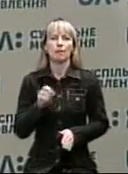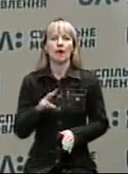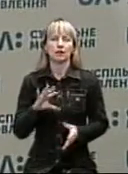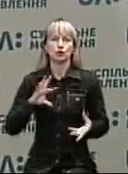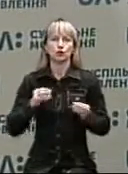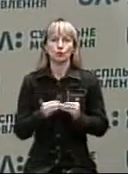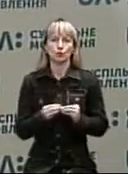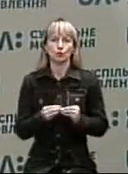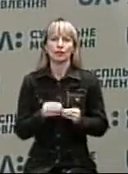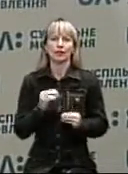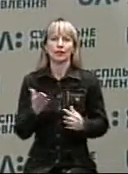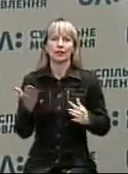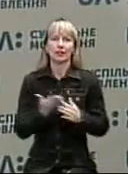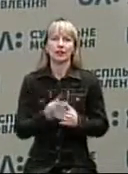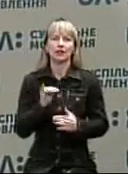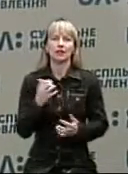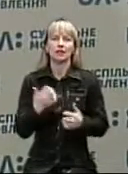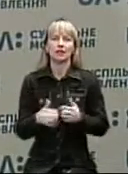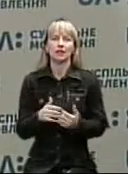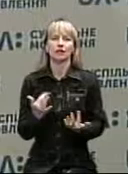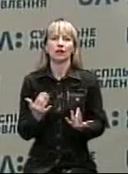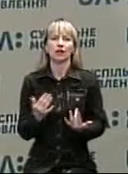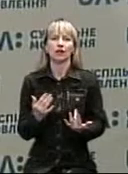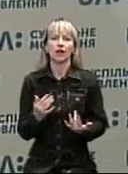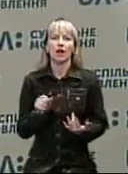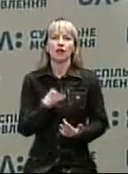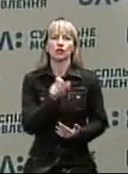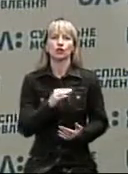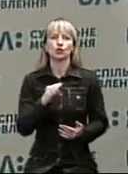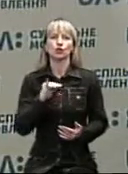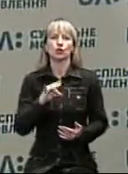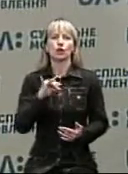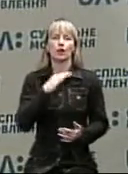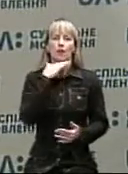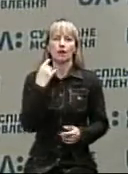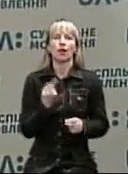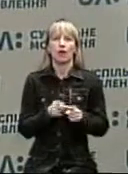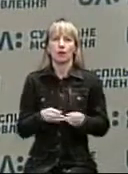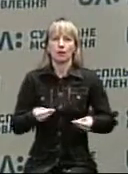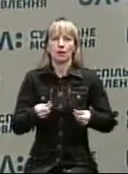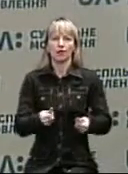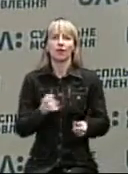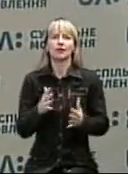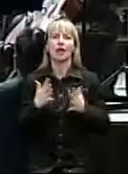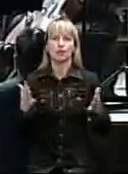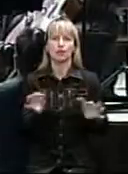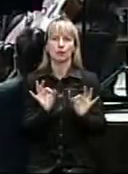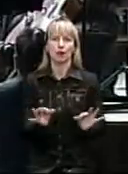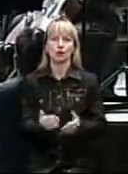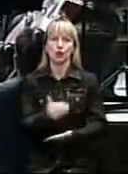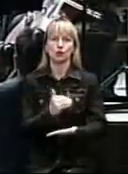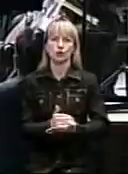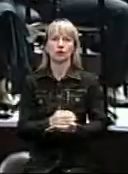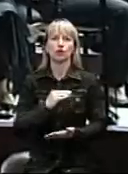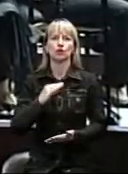сумується і ділиться на середню кількість, а членів журі багато, і мені здається, що це сприяє найбільшій об'єктивності.